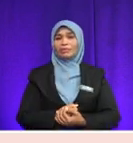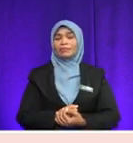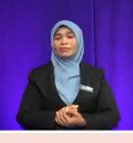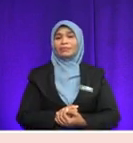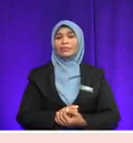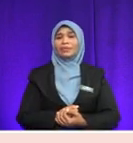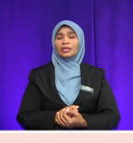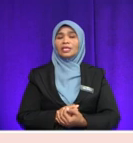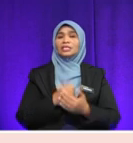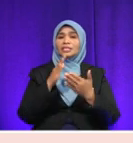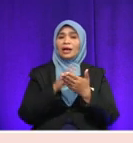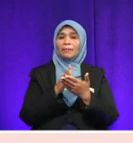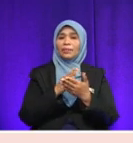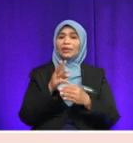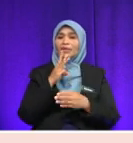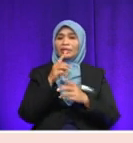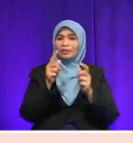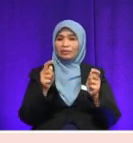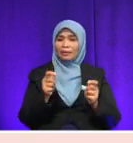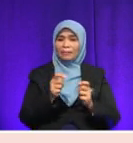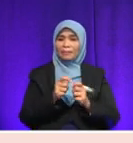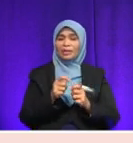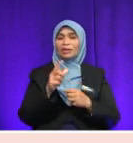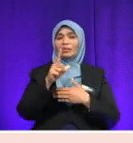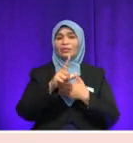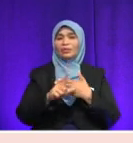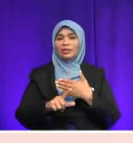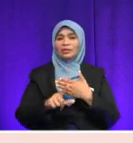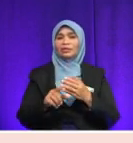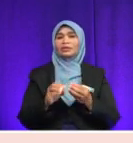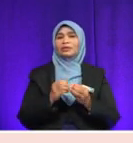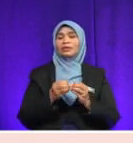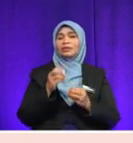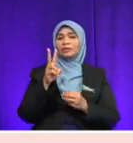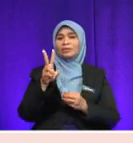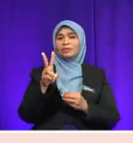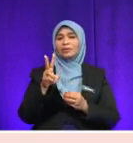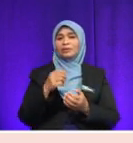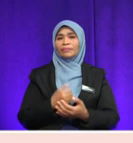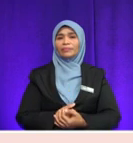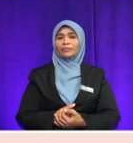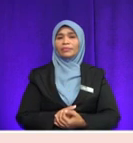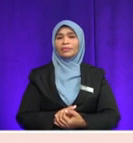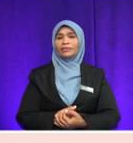meluncur sapu air di tempat baluta luka di dagu tersebut betul 2